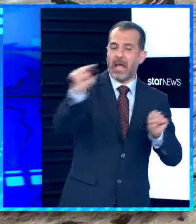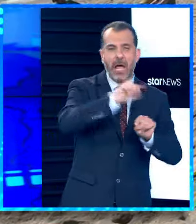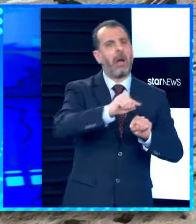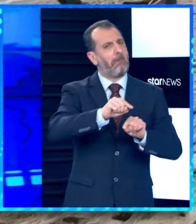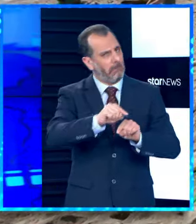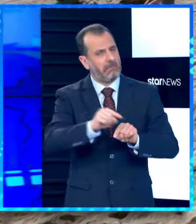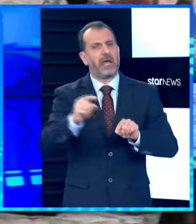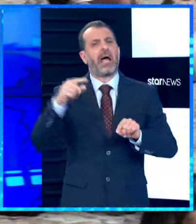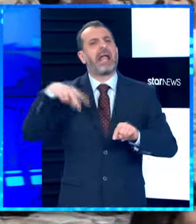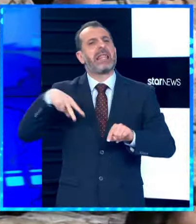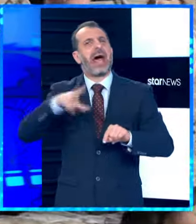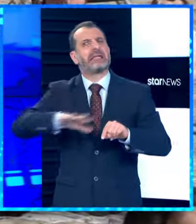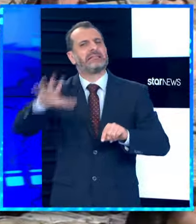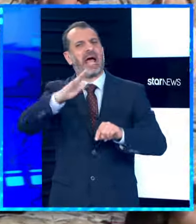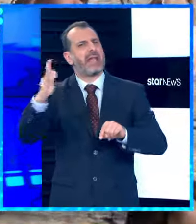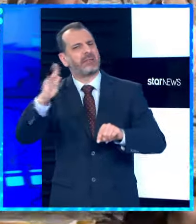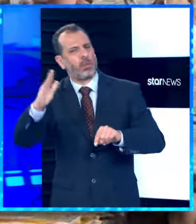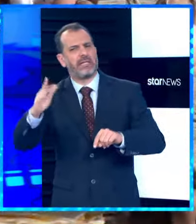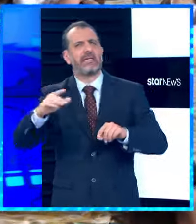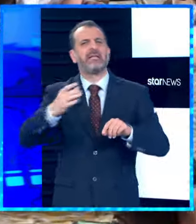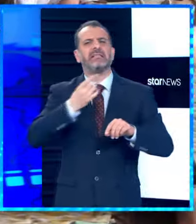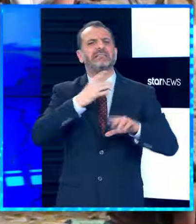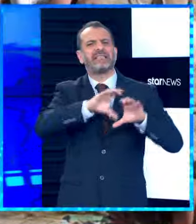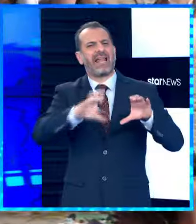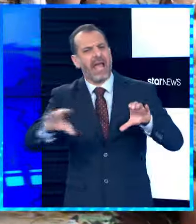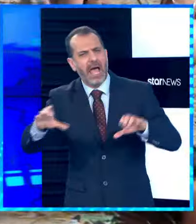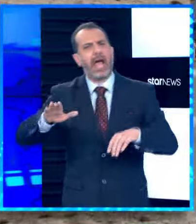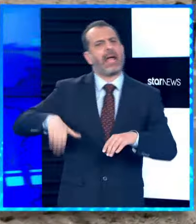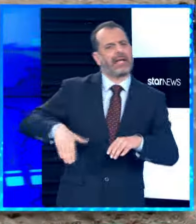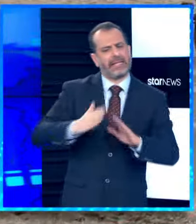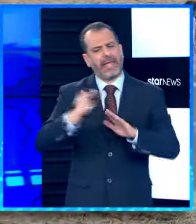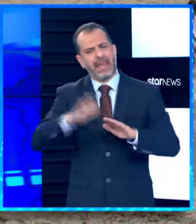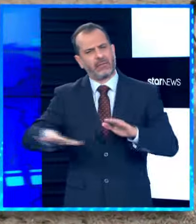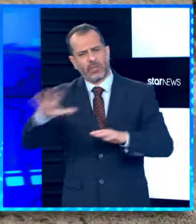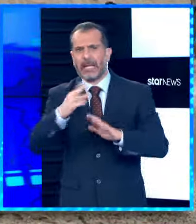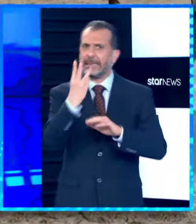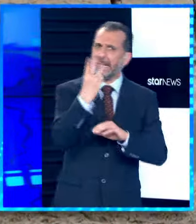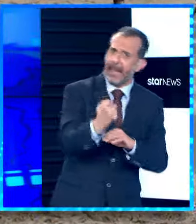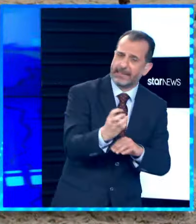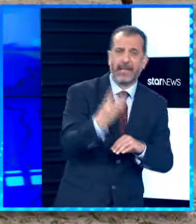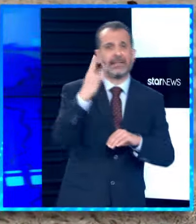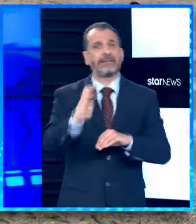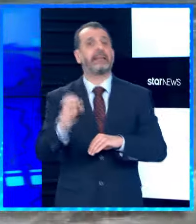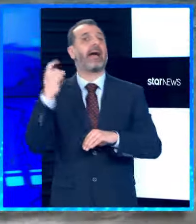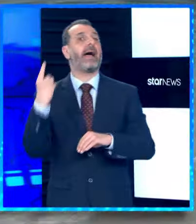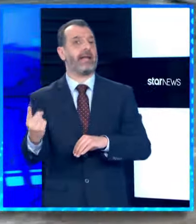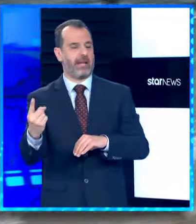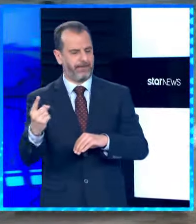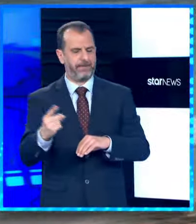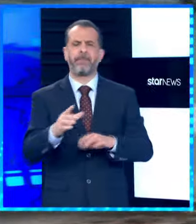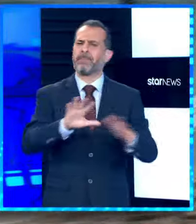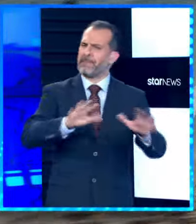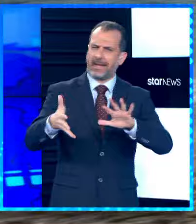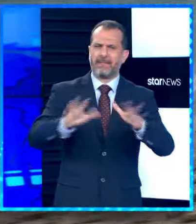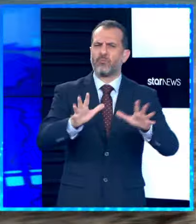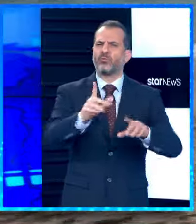στην Ανατολική Θεσσαλία, την Ανατολική Στερεά και την Κρήτη να φτάνει ο υδράργυρος στους 30 με 31 βαθμούς Κελσίου. Η ίδια κατάσταση περίπου